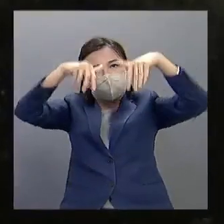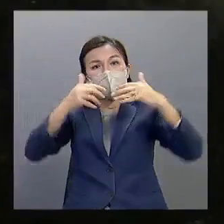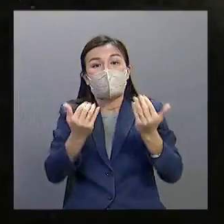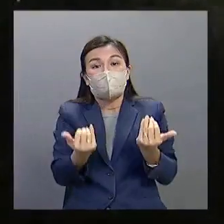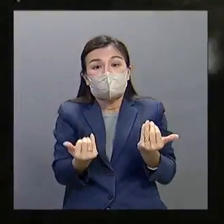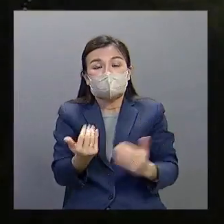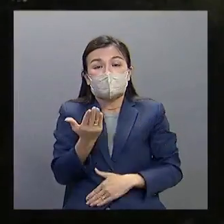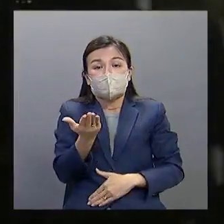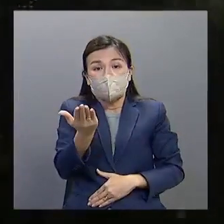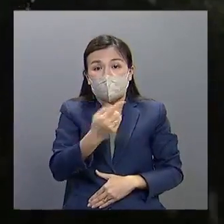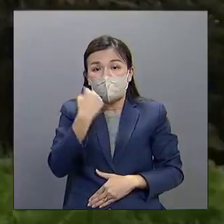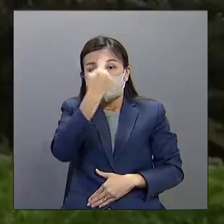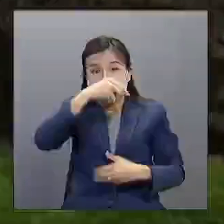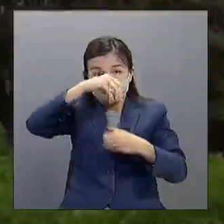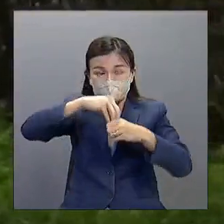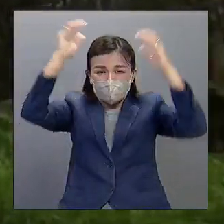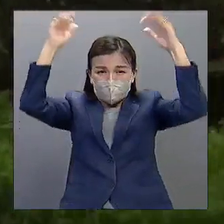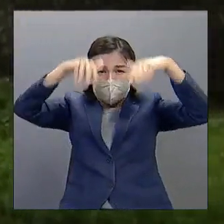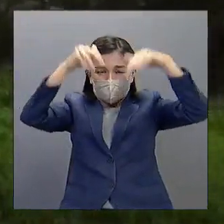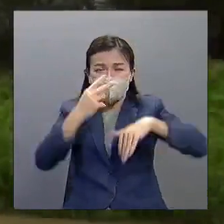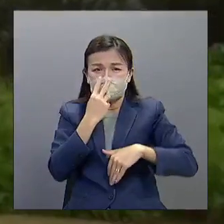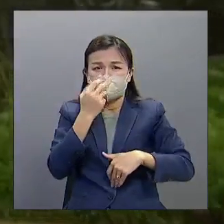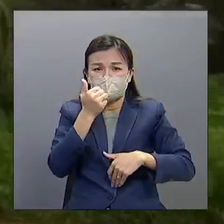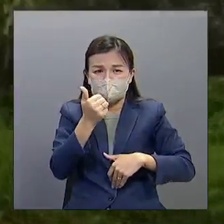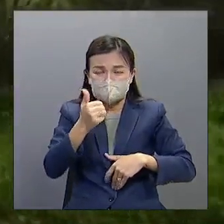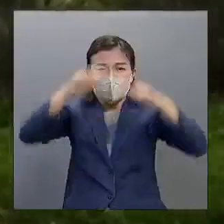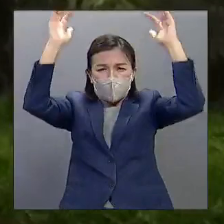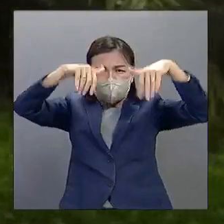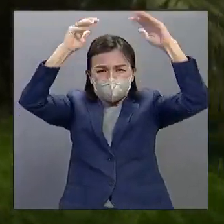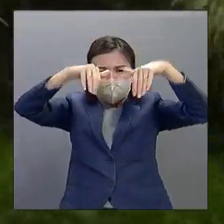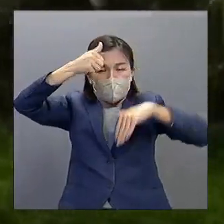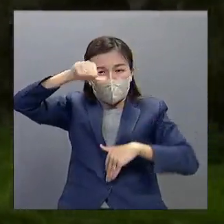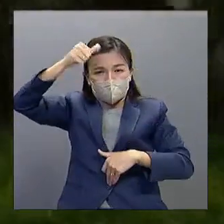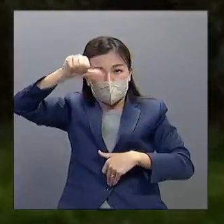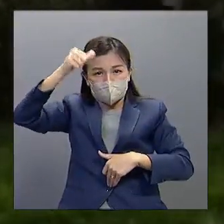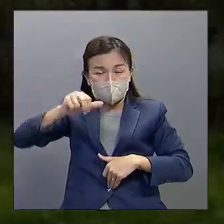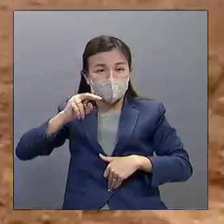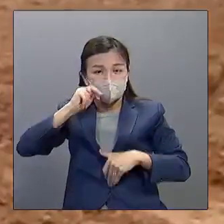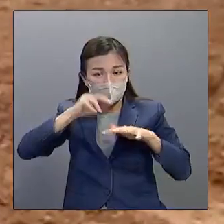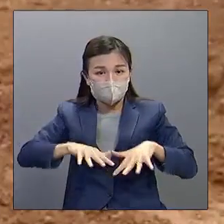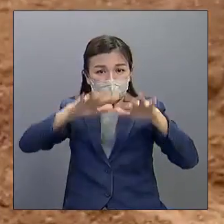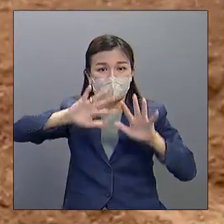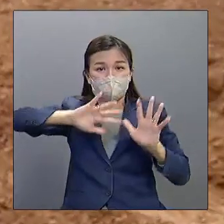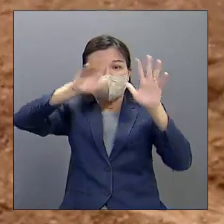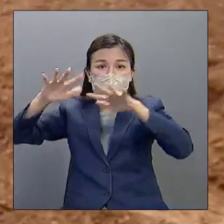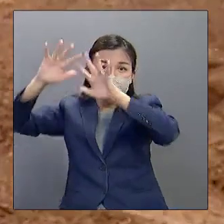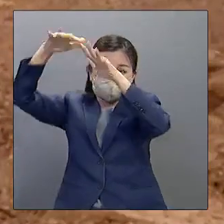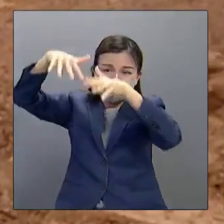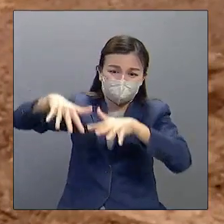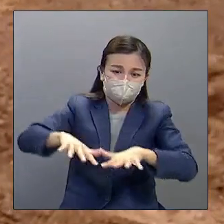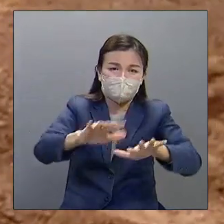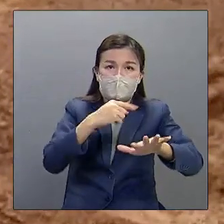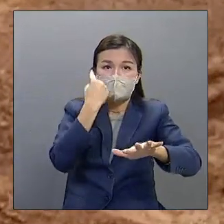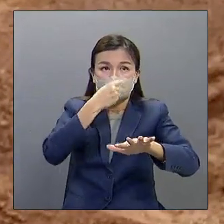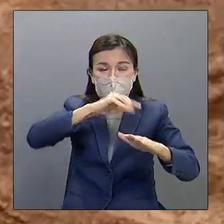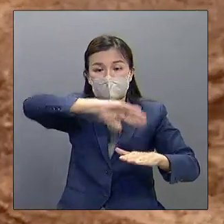ก็ขอให้ผู้ที่อยู่ในจุดที่มีฝนตกหนักระวังอันตรายจากฝนที่ตกสะสมน้ำท่วมฉับพลันน้ำป่าไหลหลากนะคะโดยเฉพาะผู้ที่อาศัยอยู่ตามที่ล